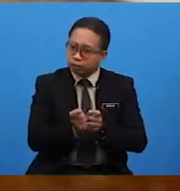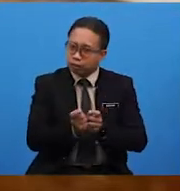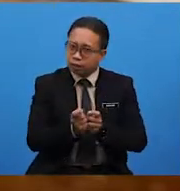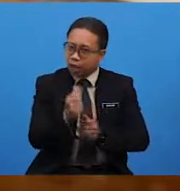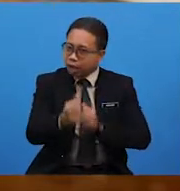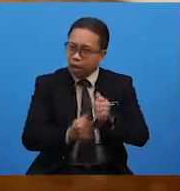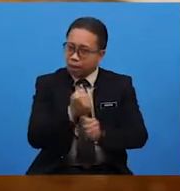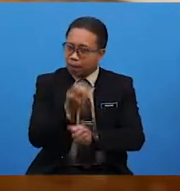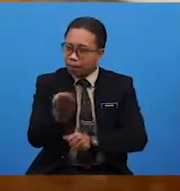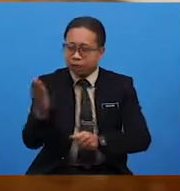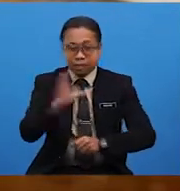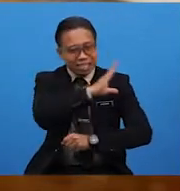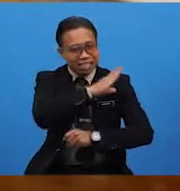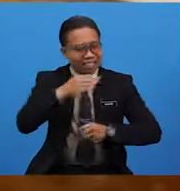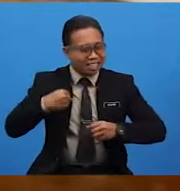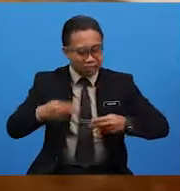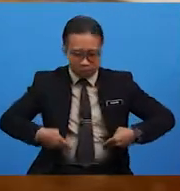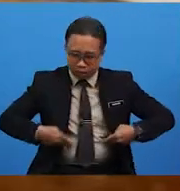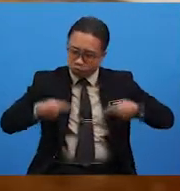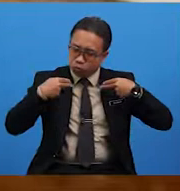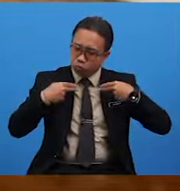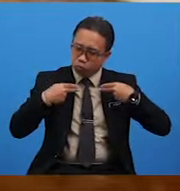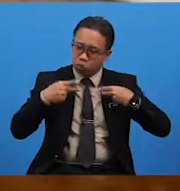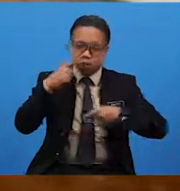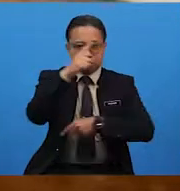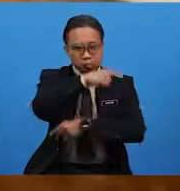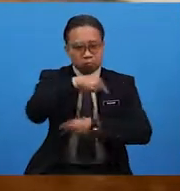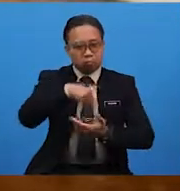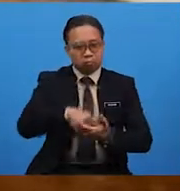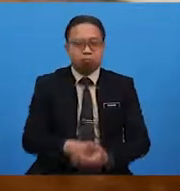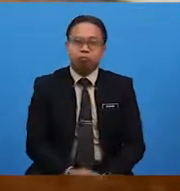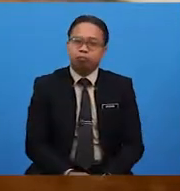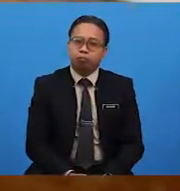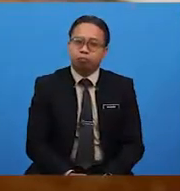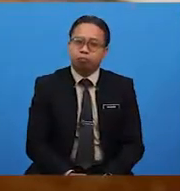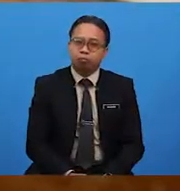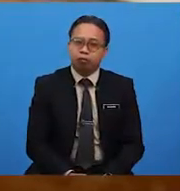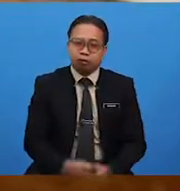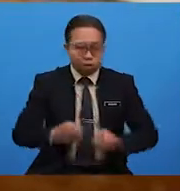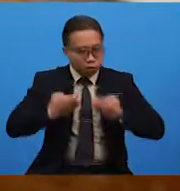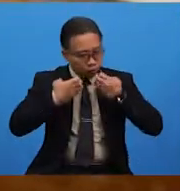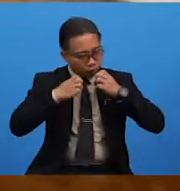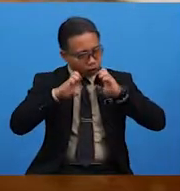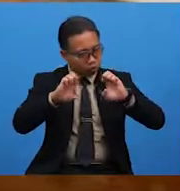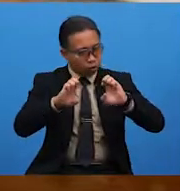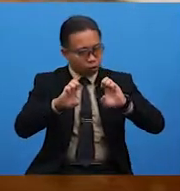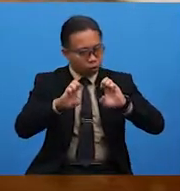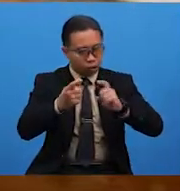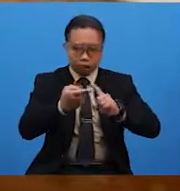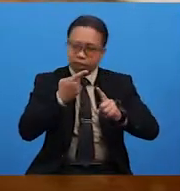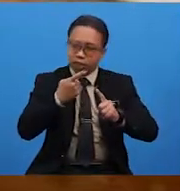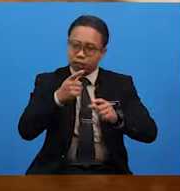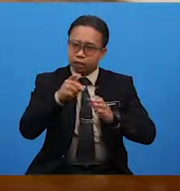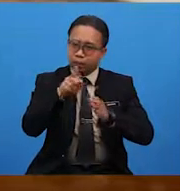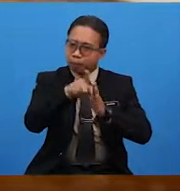dan kehidupan harian betul luarnya itu sebenarnya masuk nomor kesatu expression ataupun ruwahan daripada soal Louis